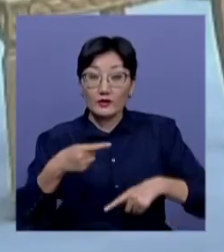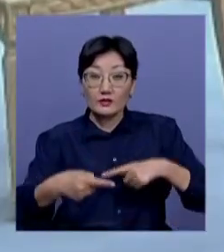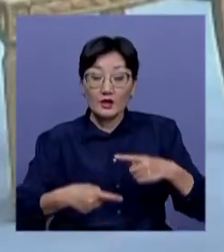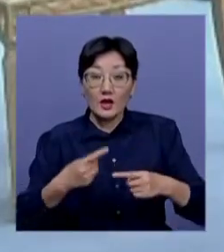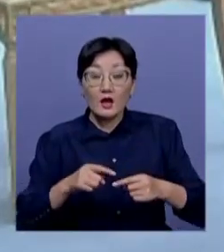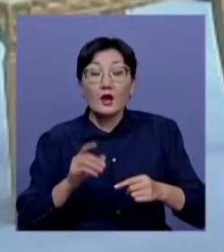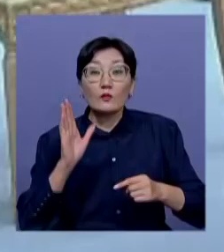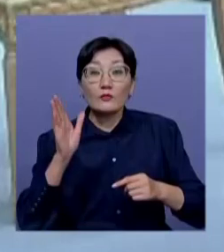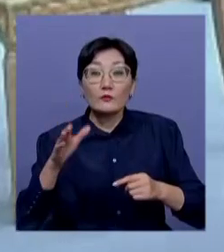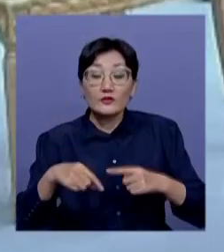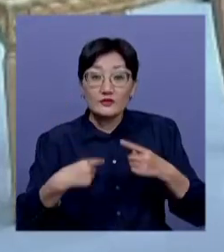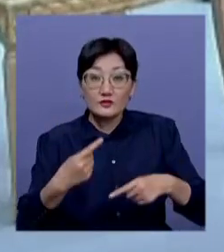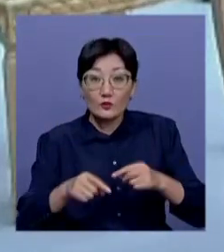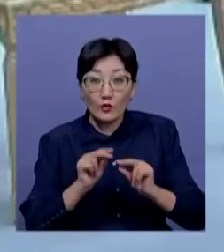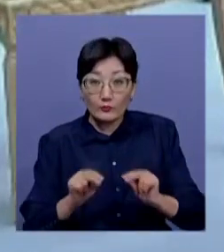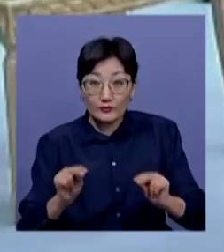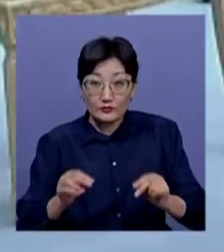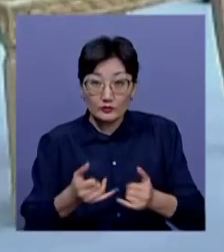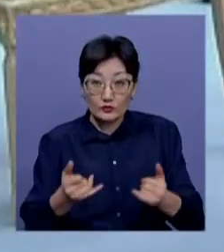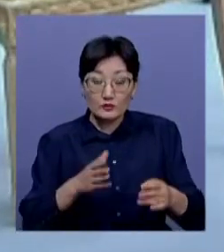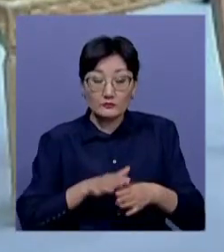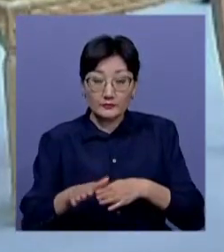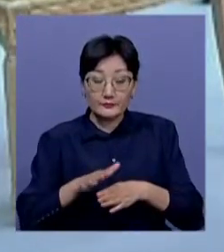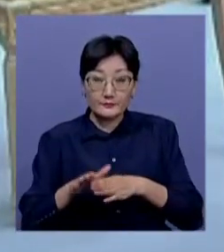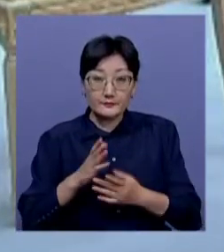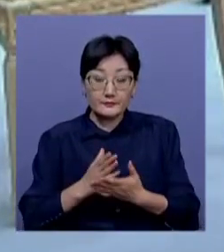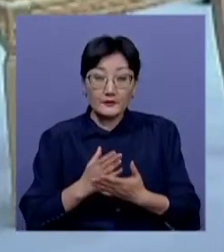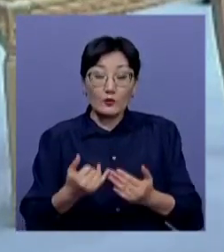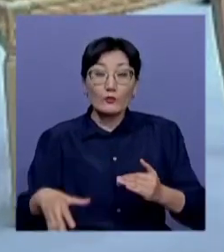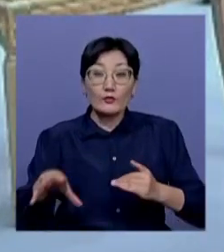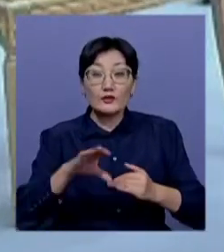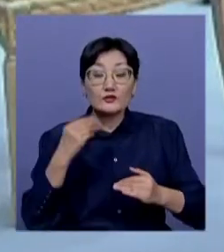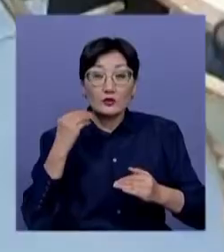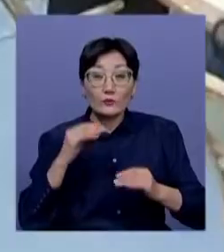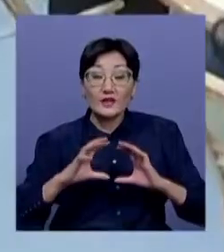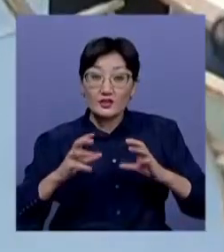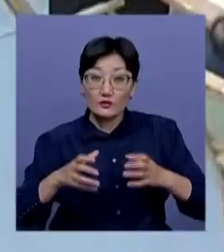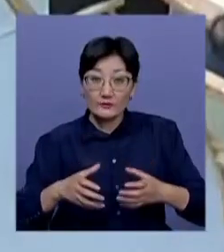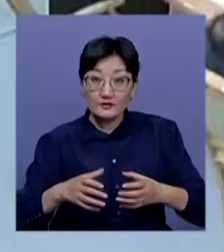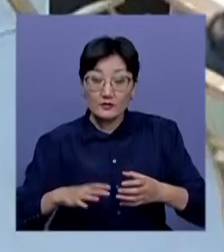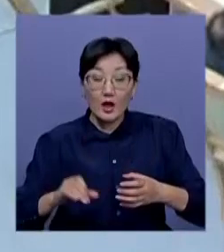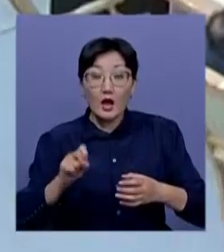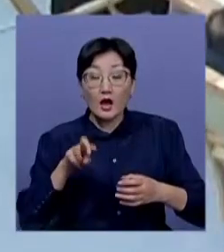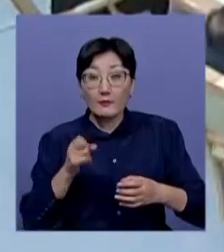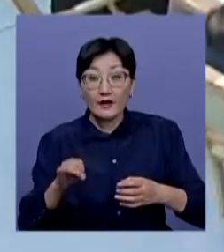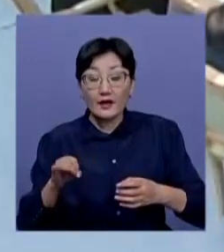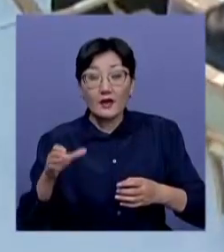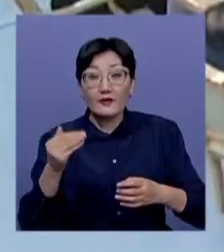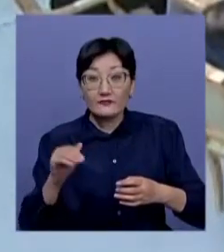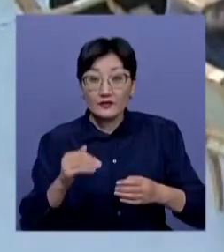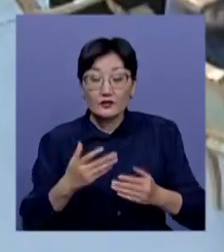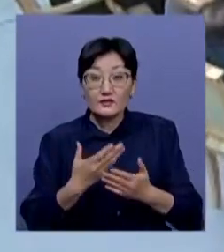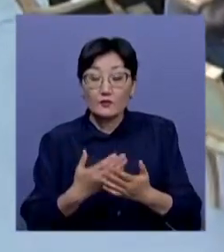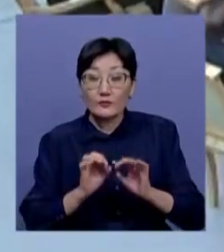жас ұрпақтың санасына сіңіру үшін жасалды. Бүкіл түркі әлемінде Абай философиясын